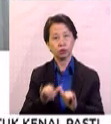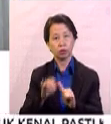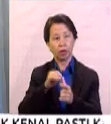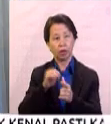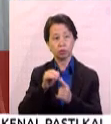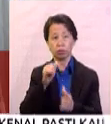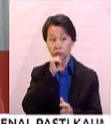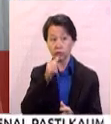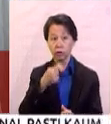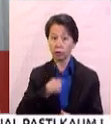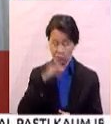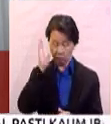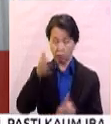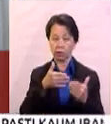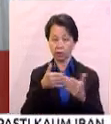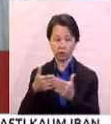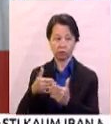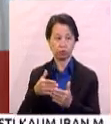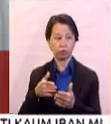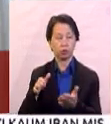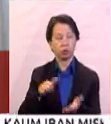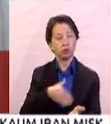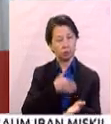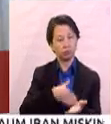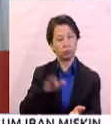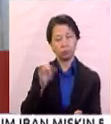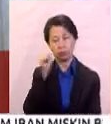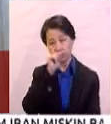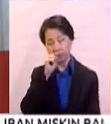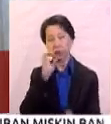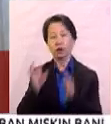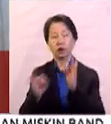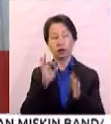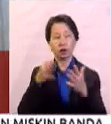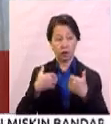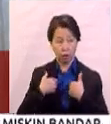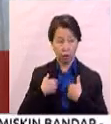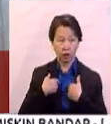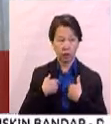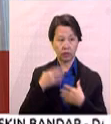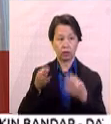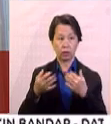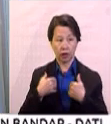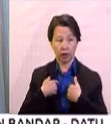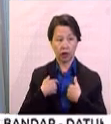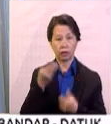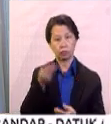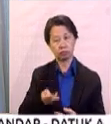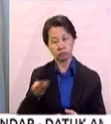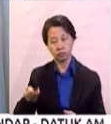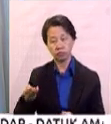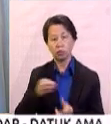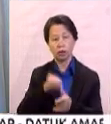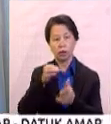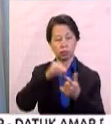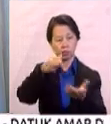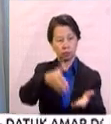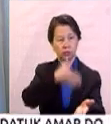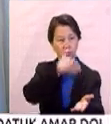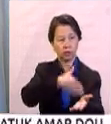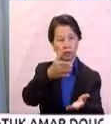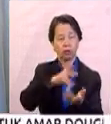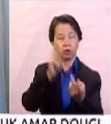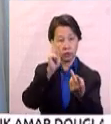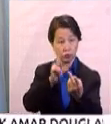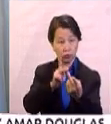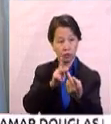akan teruskan karier dalam seni muzik. Kalau ada material ataupun lagu yang